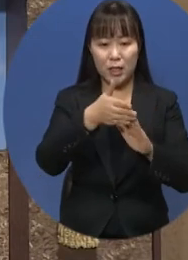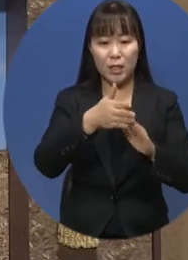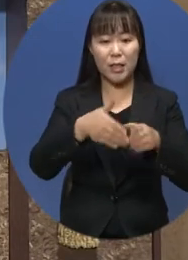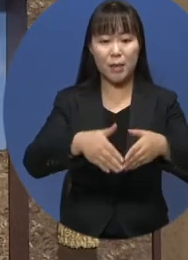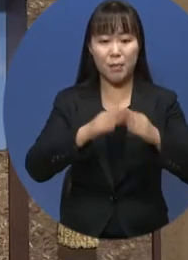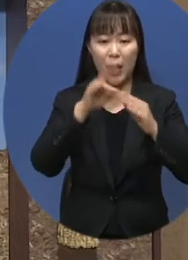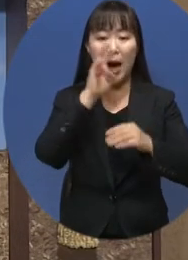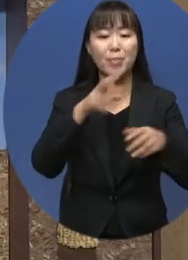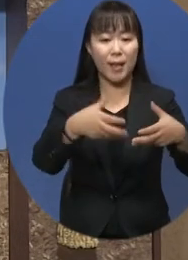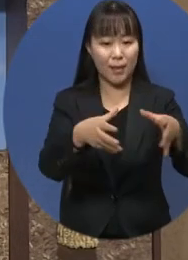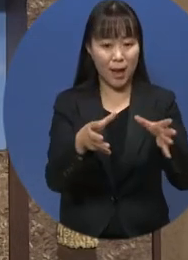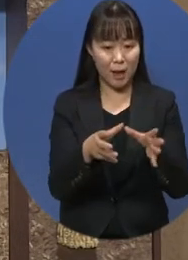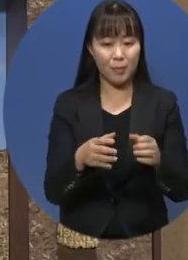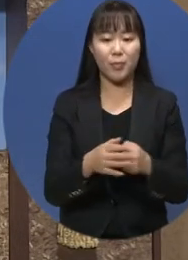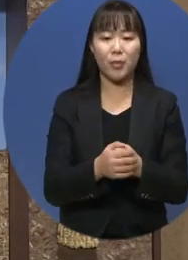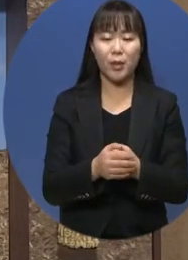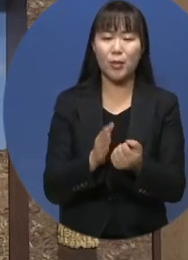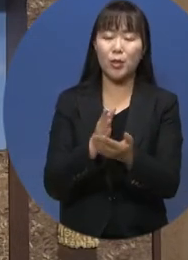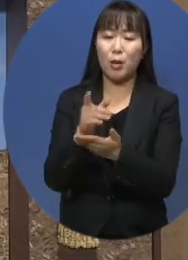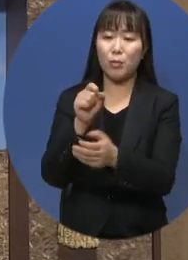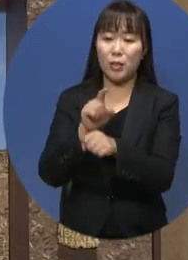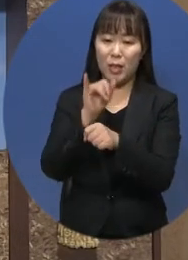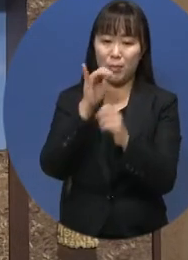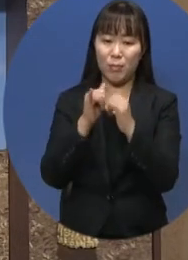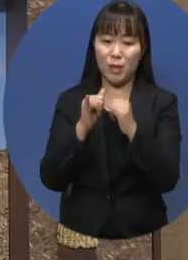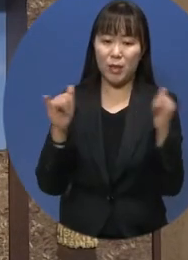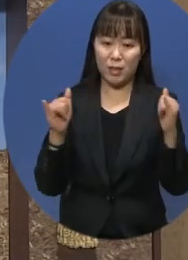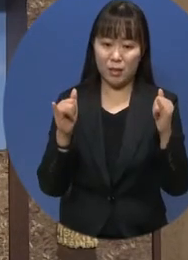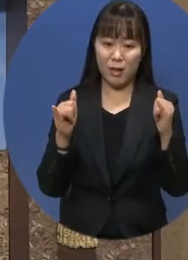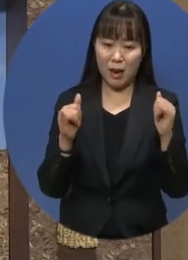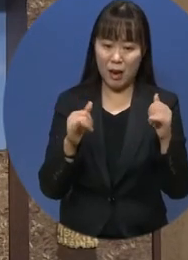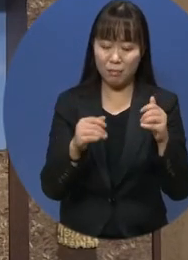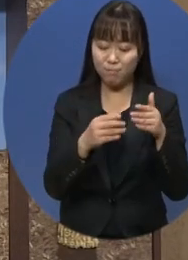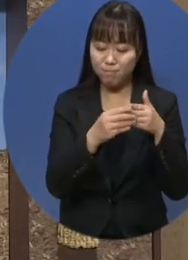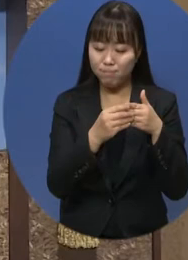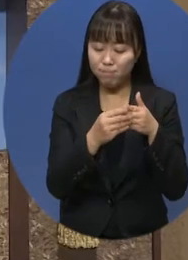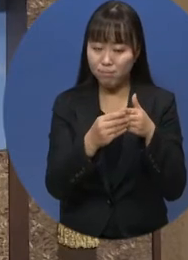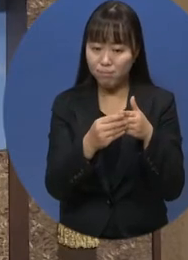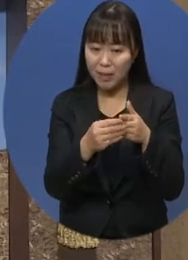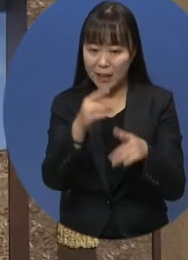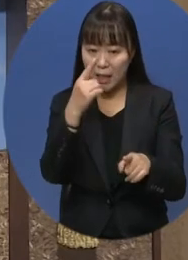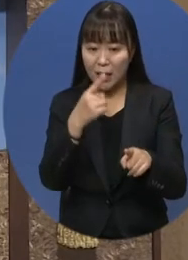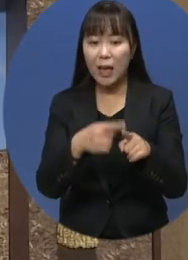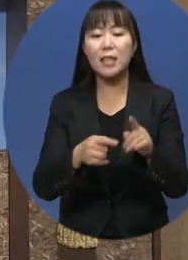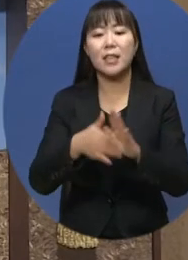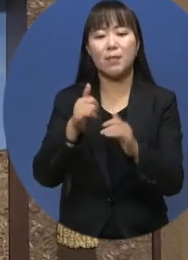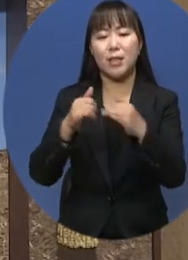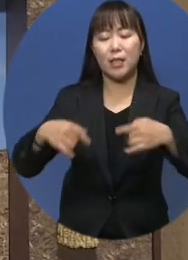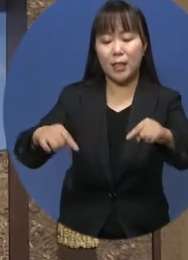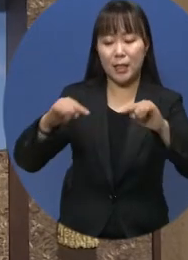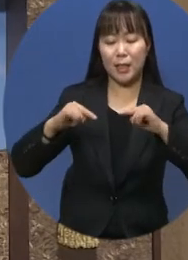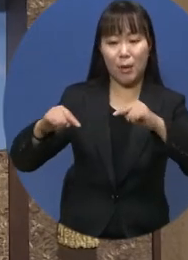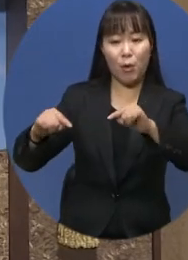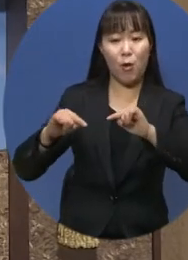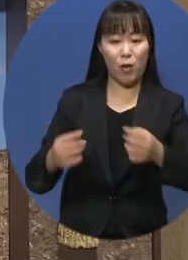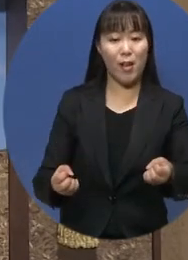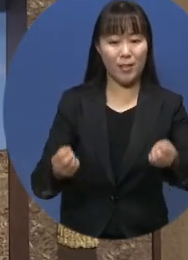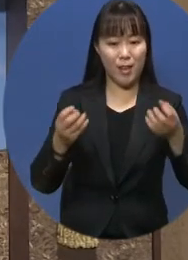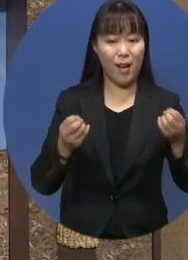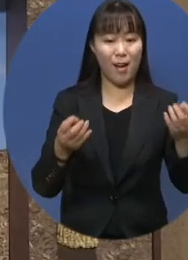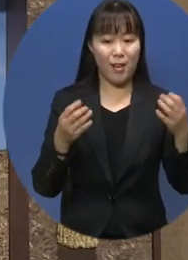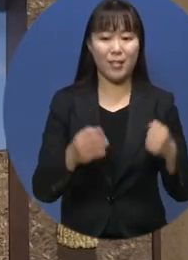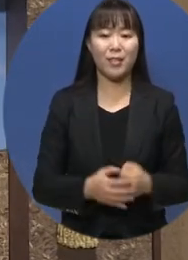시립합창단 이라든가 이렇게 좀 전문성을 있는 분들이 진행을 하다가 점점점 시민 차량이 사러 가요